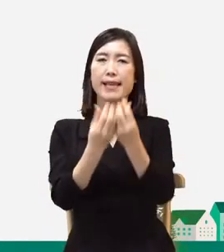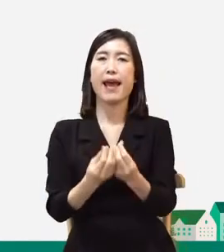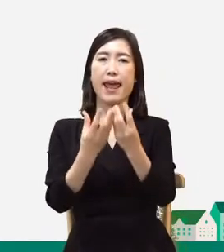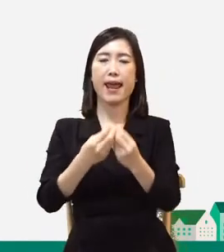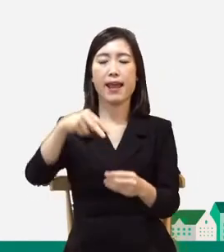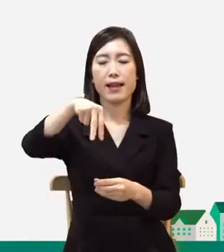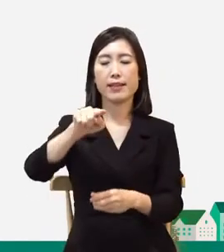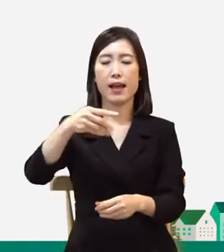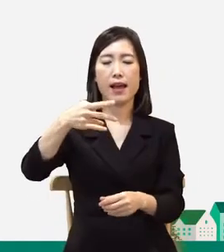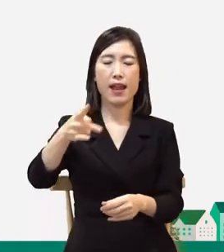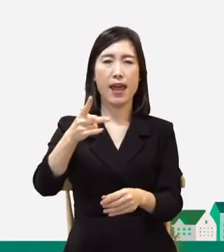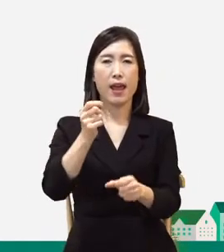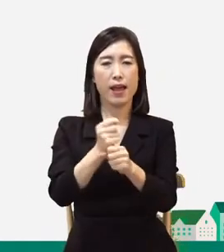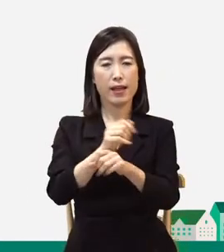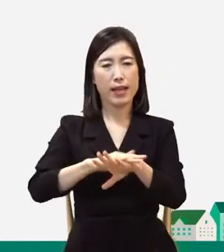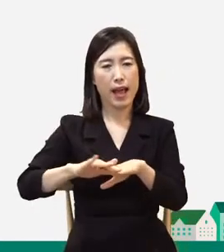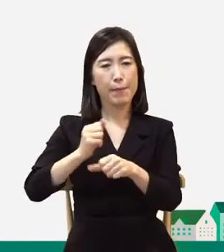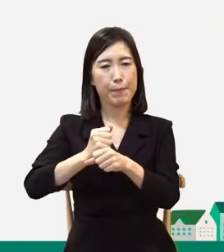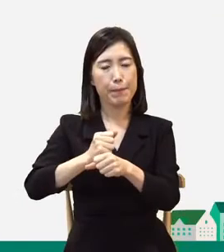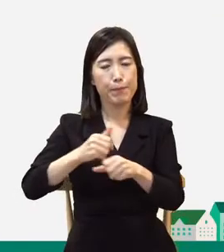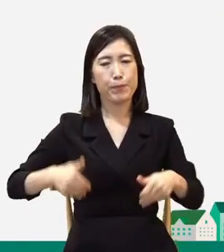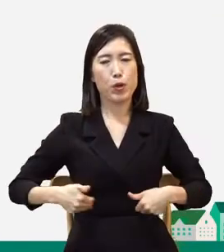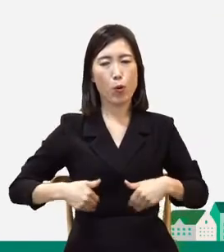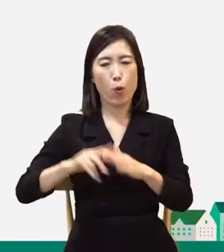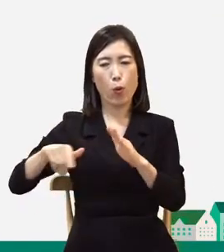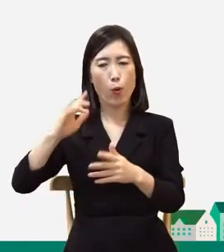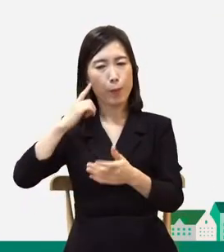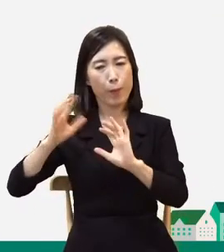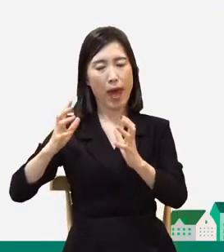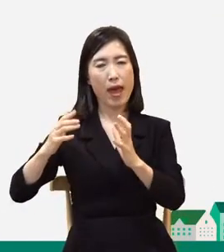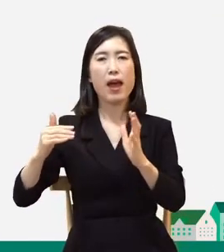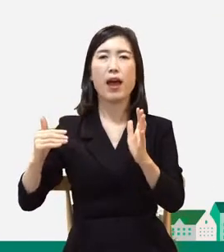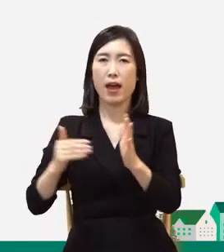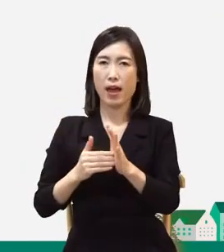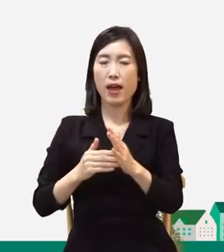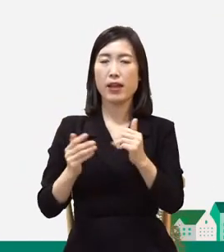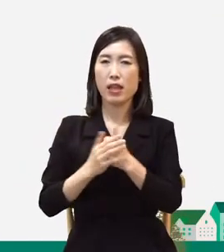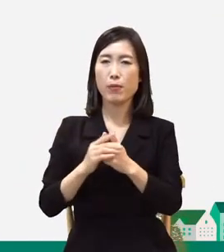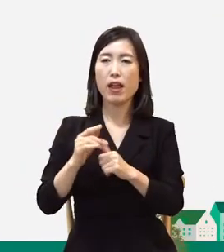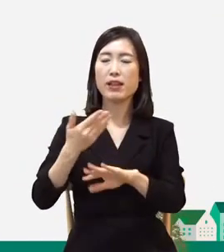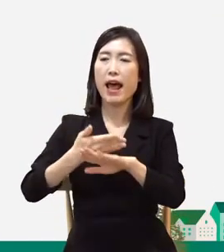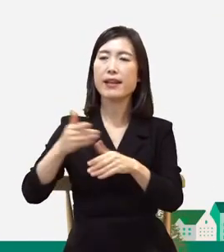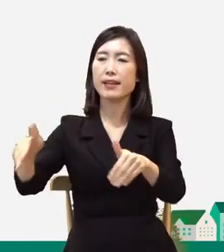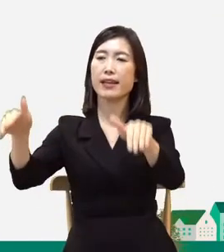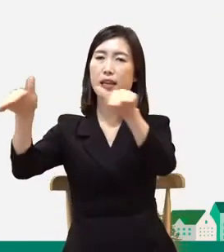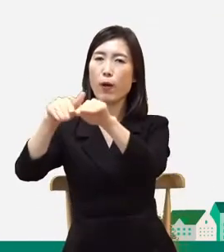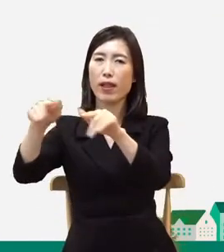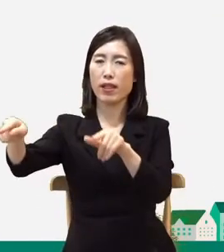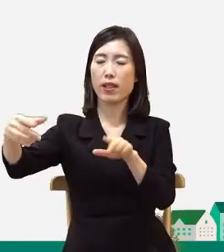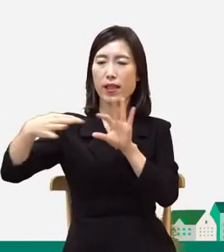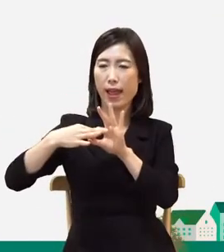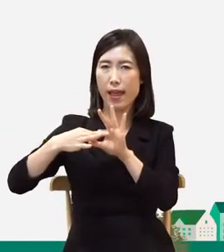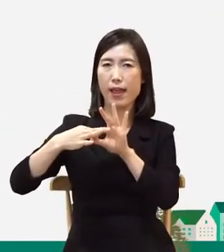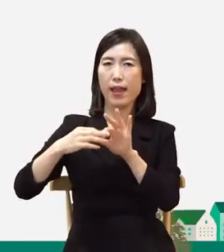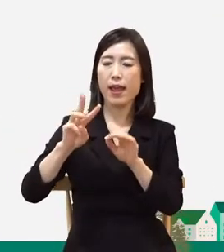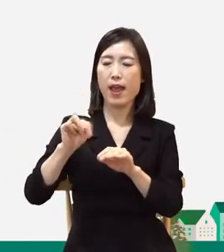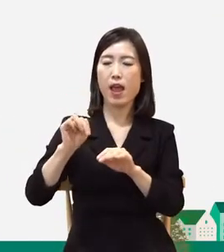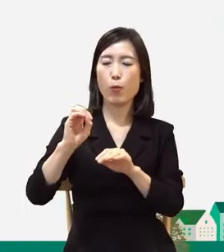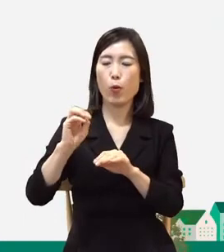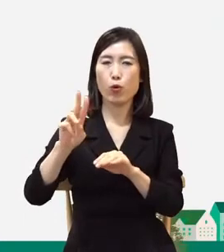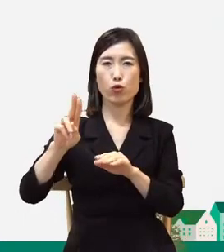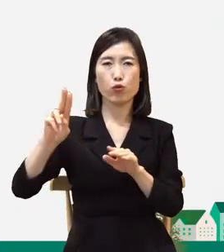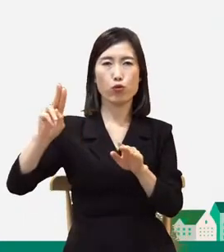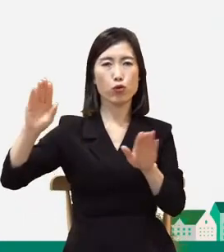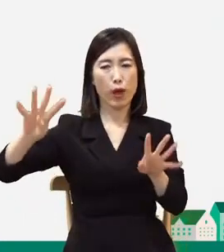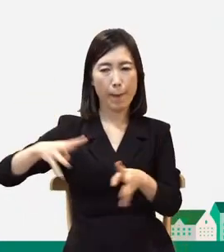좋겠다라고 하는 내부적인 목표가 있었고 그래서 엔젤세이븐이라고 하는 이제 기관과 MOU를 맺고 저희 달팽이